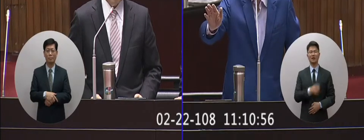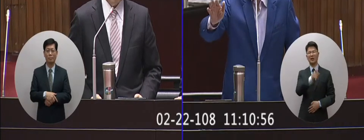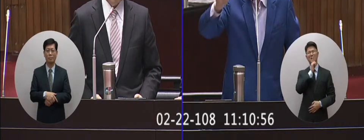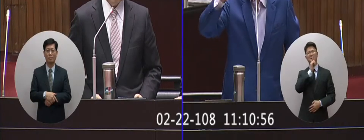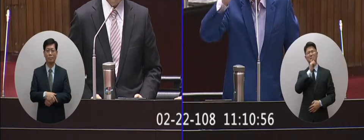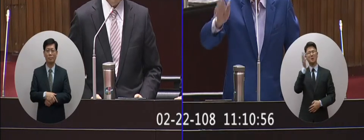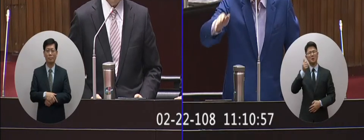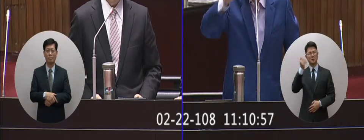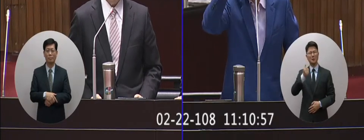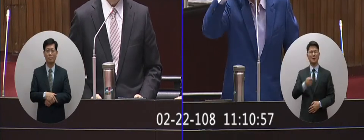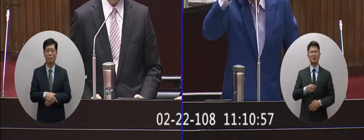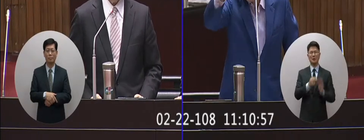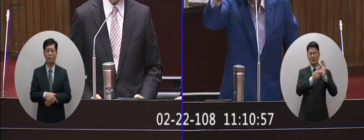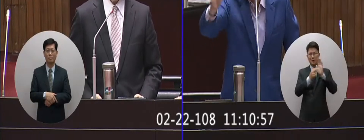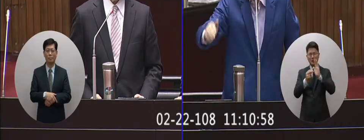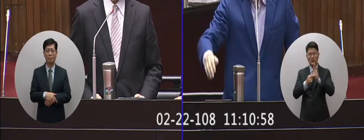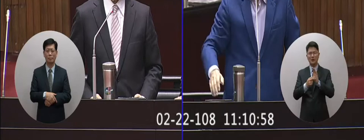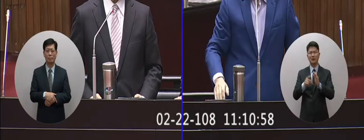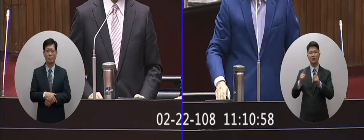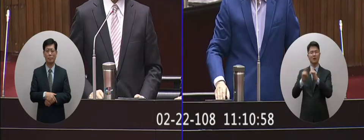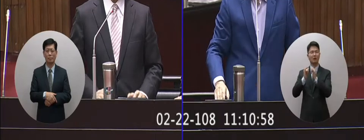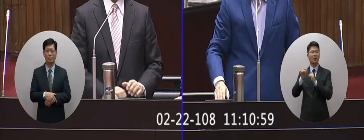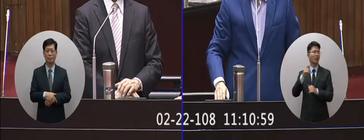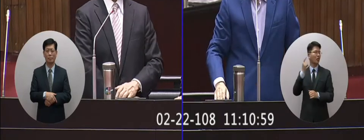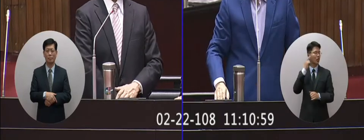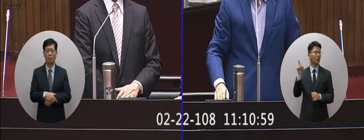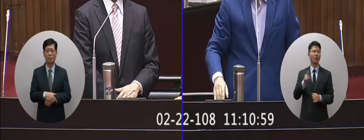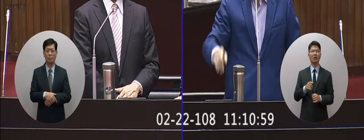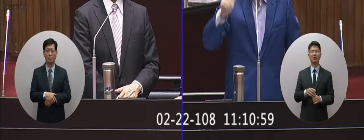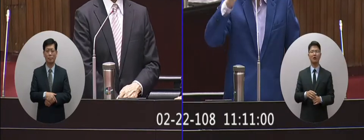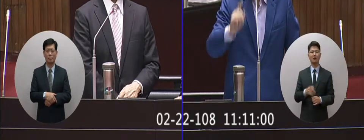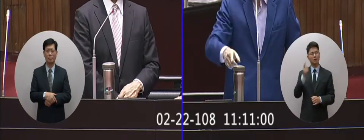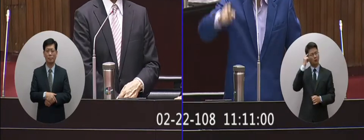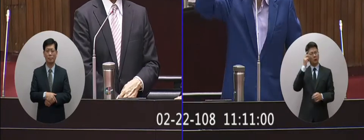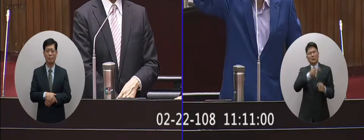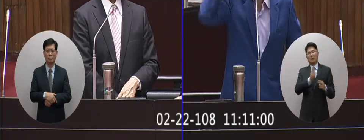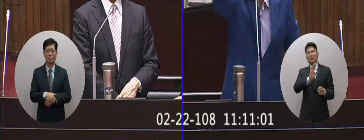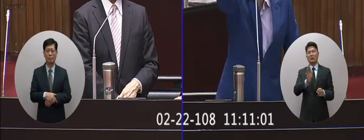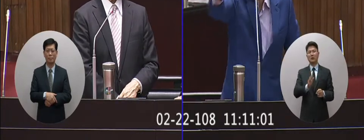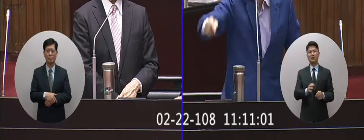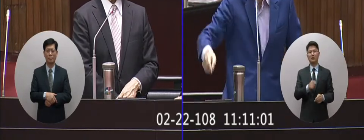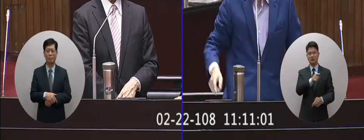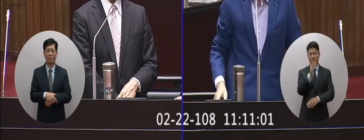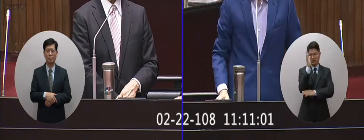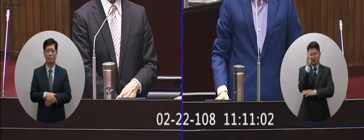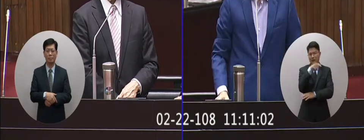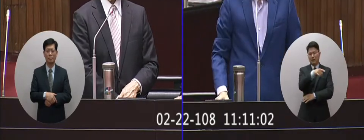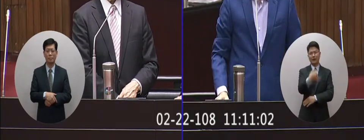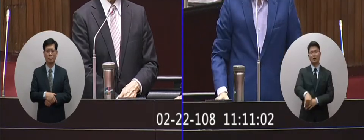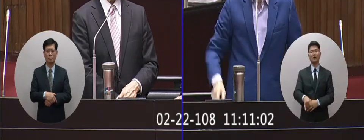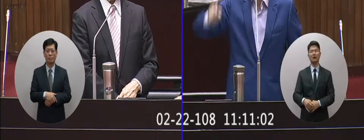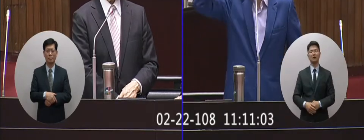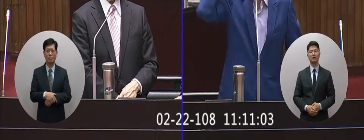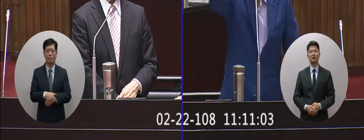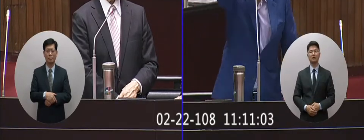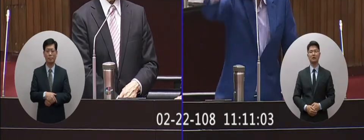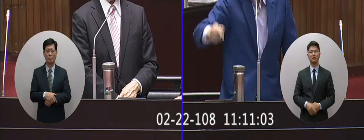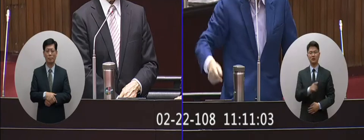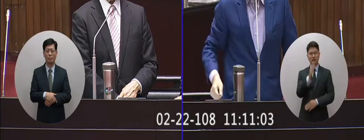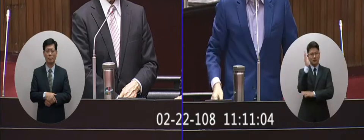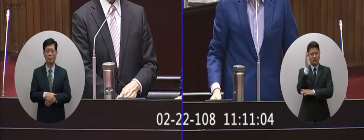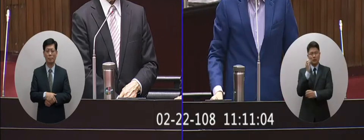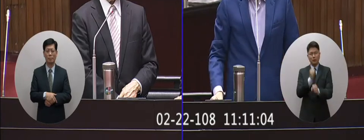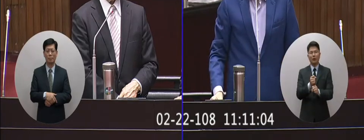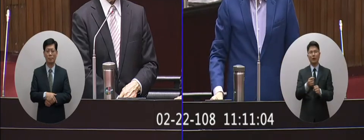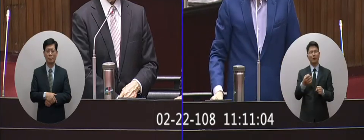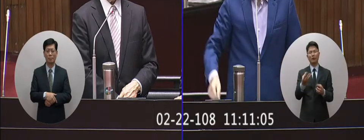多了，多到没有人想听，多到大家只知道这个政府是腐败的，这个政府是无能